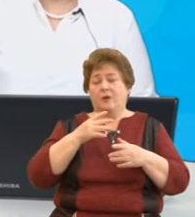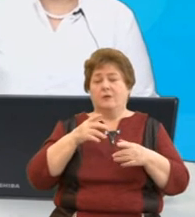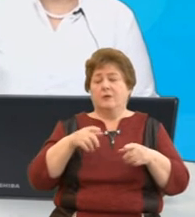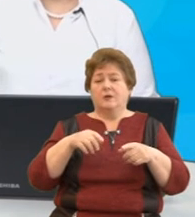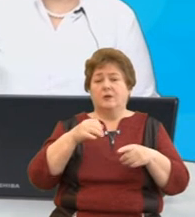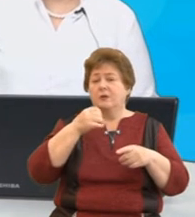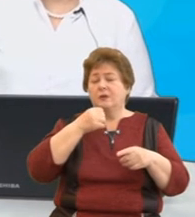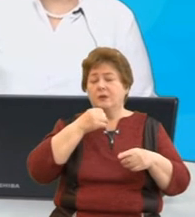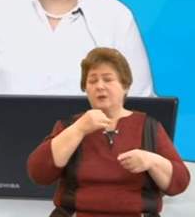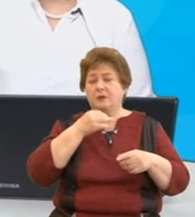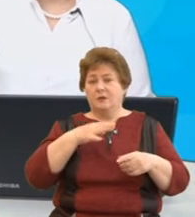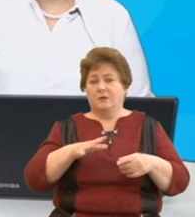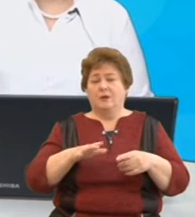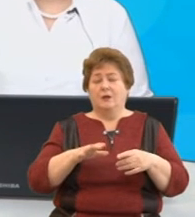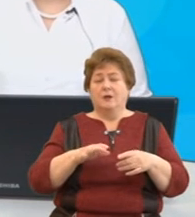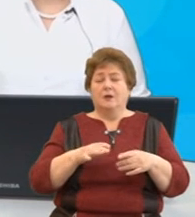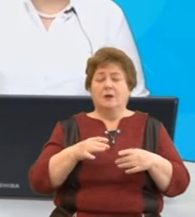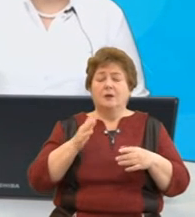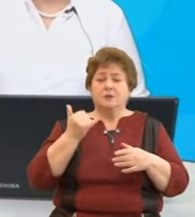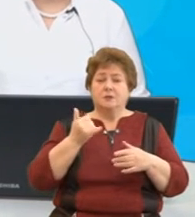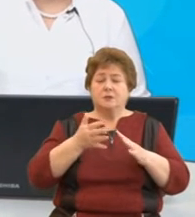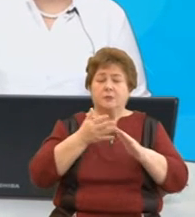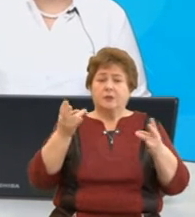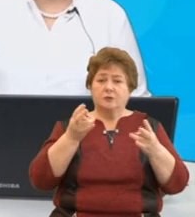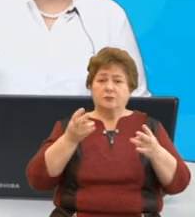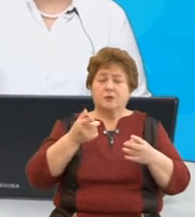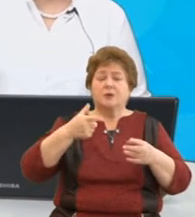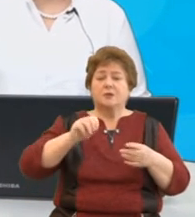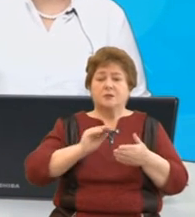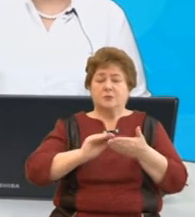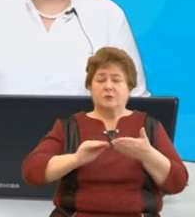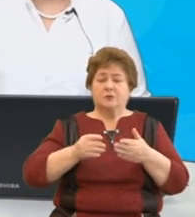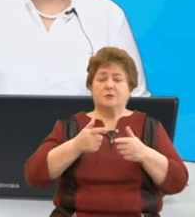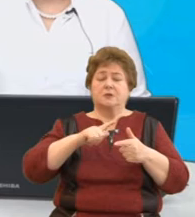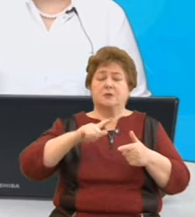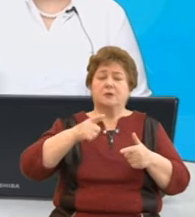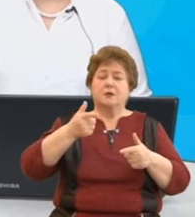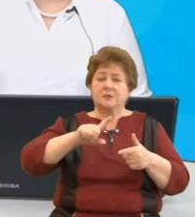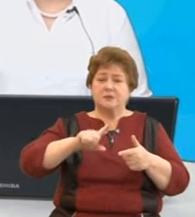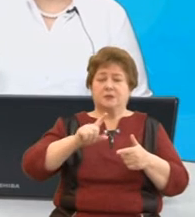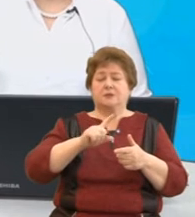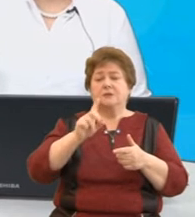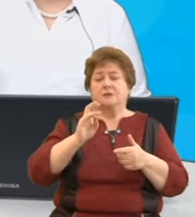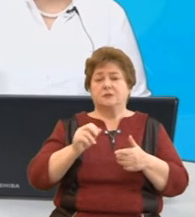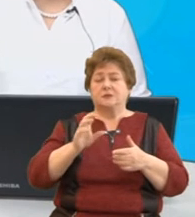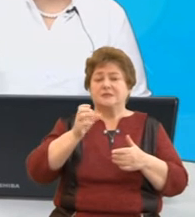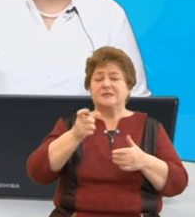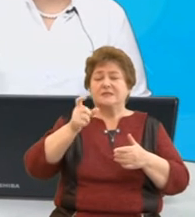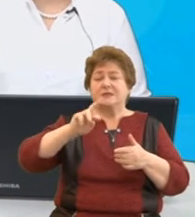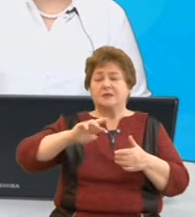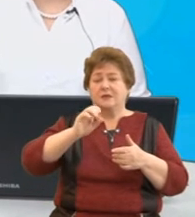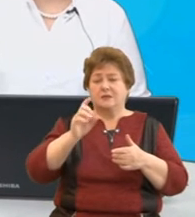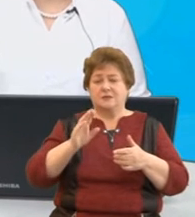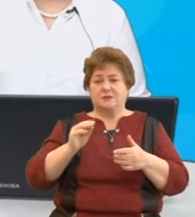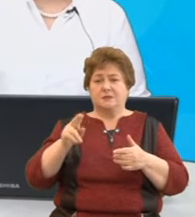написали теперь мы разберемся где пишется тверд и разделительный знак их слове съезд и